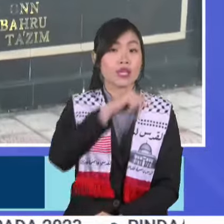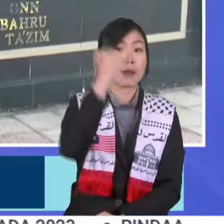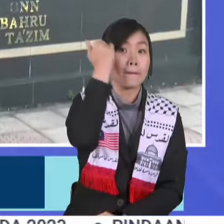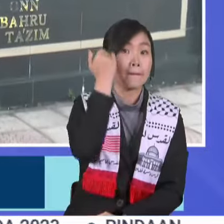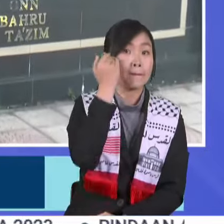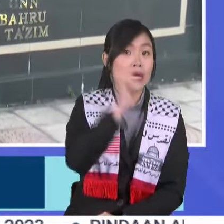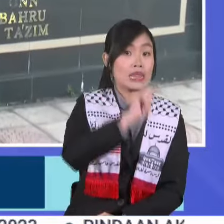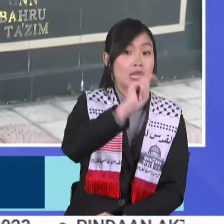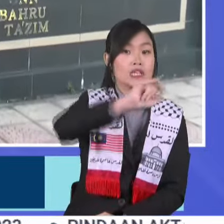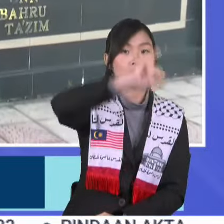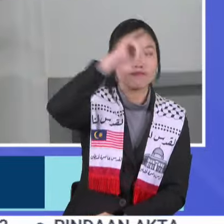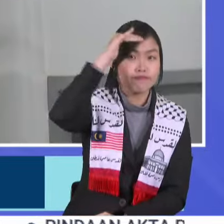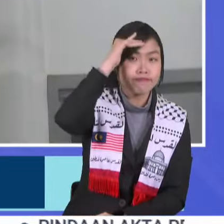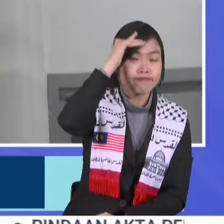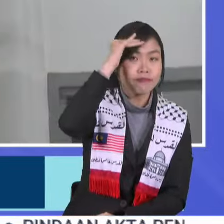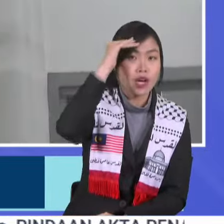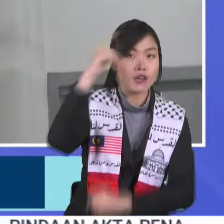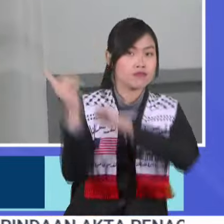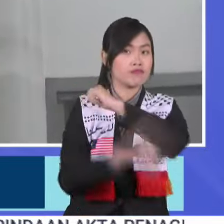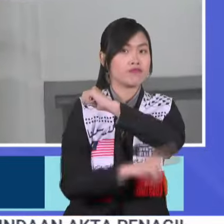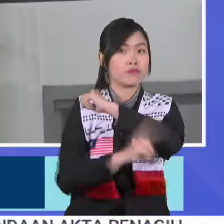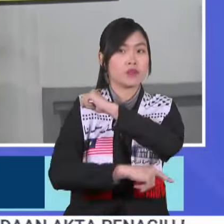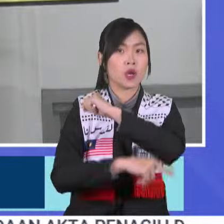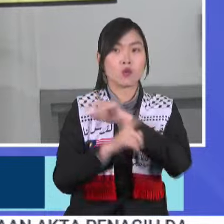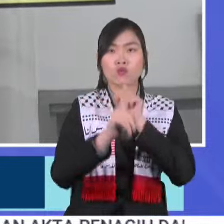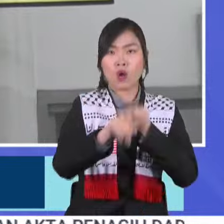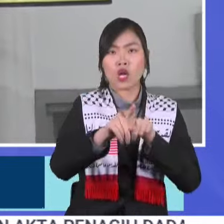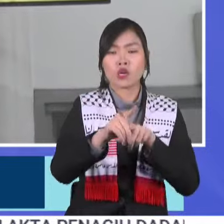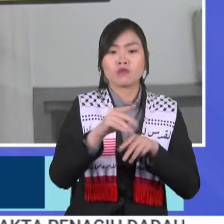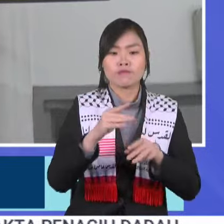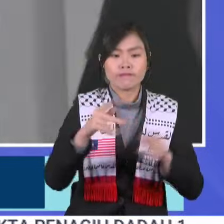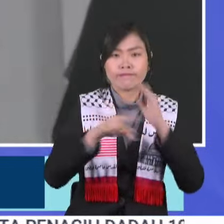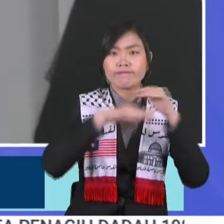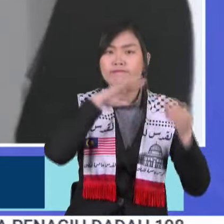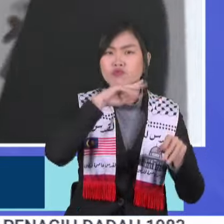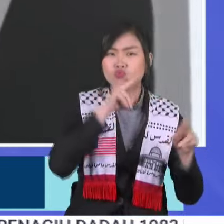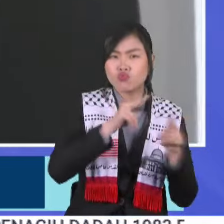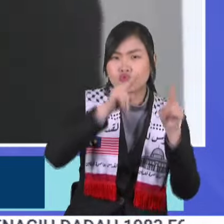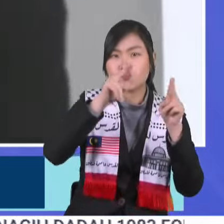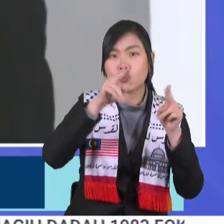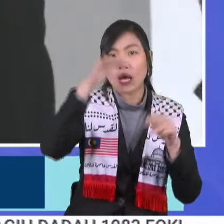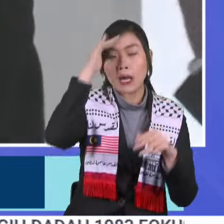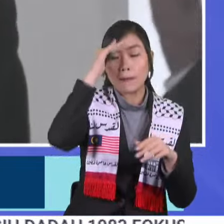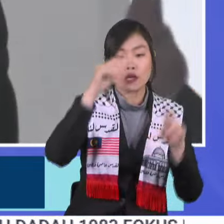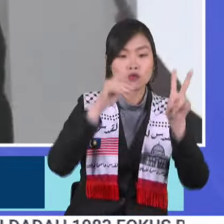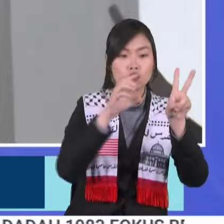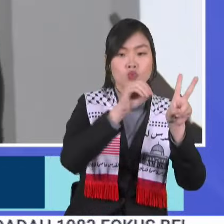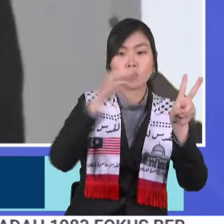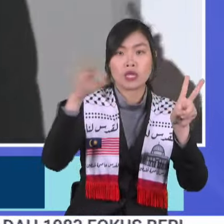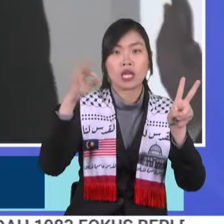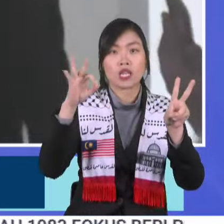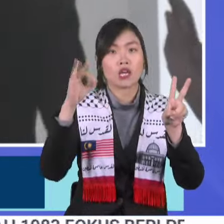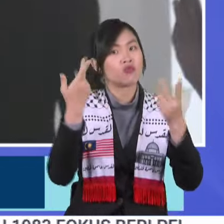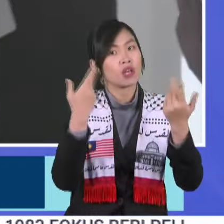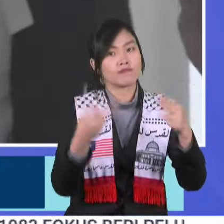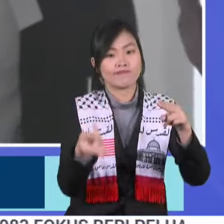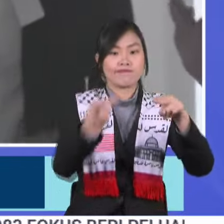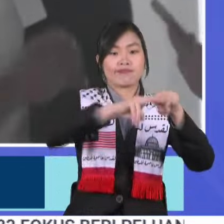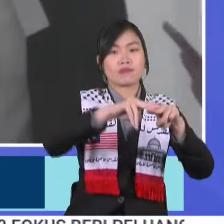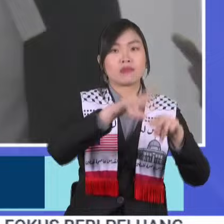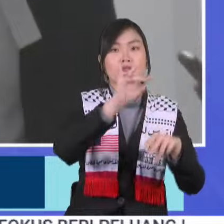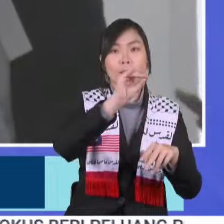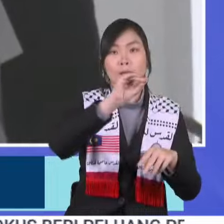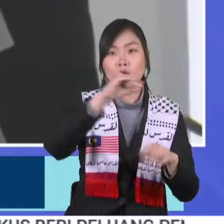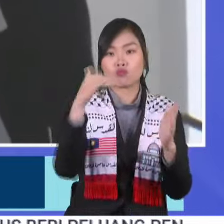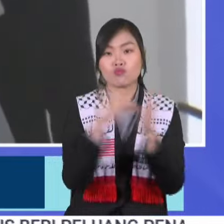Di Mahkamah Tinggi Johor Bahru, hukuman denda terhadap responden pencemaran udara Pasir Gudang pada 2019 dinaikkan kepada